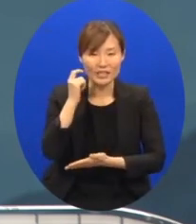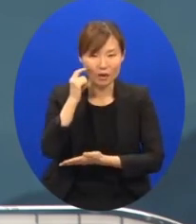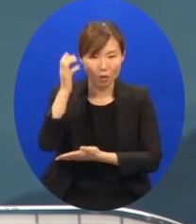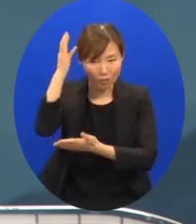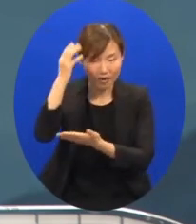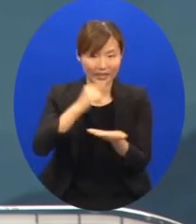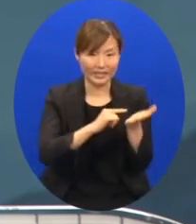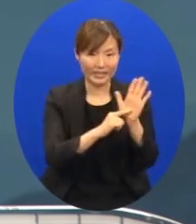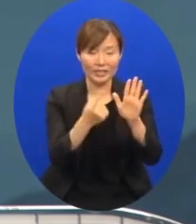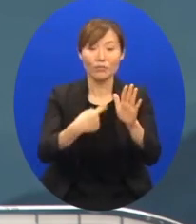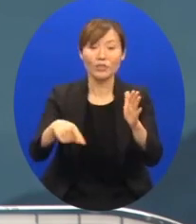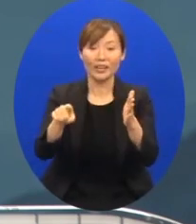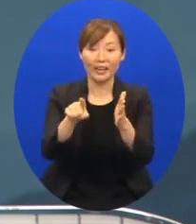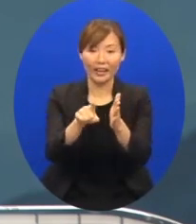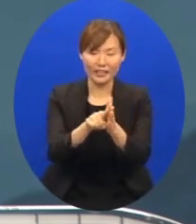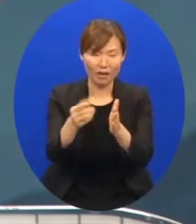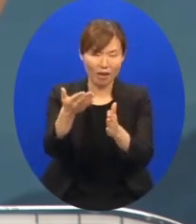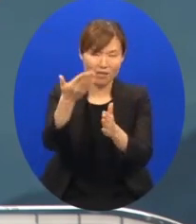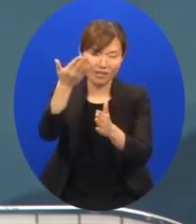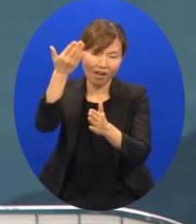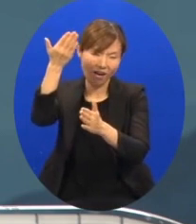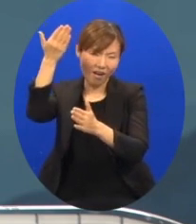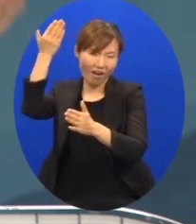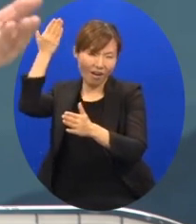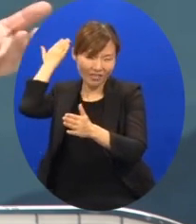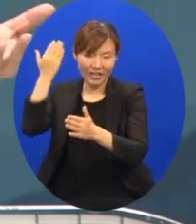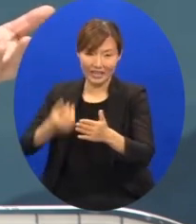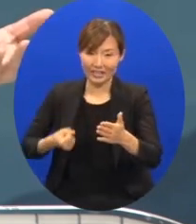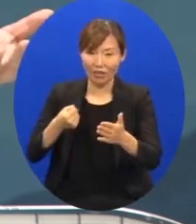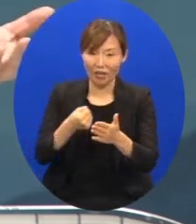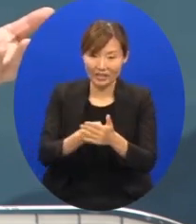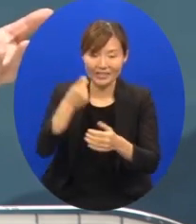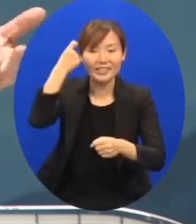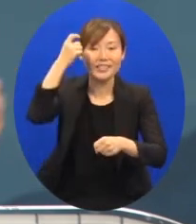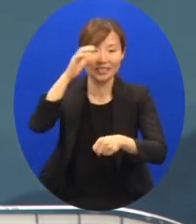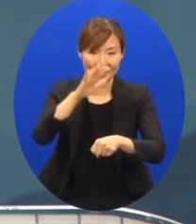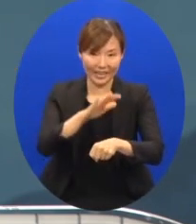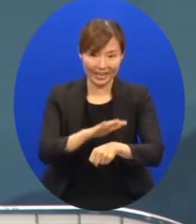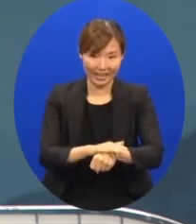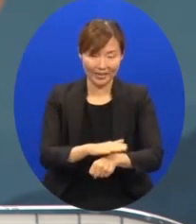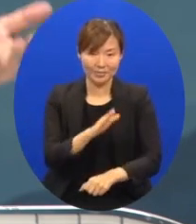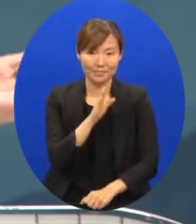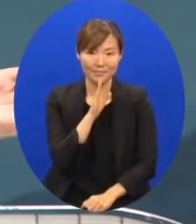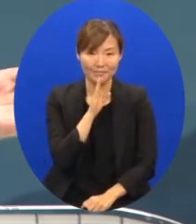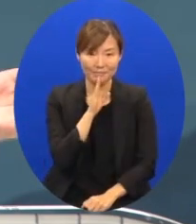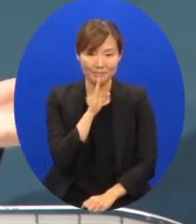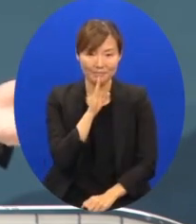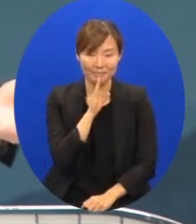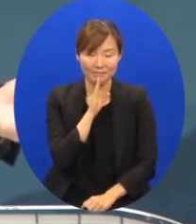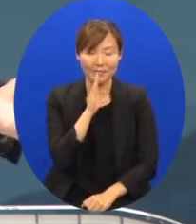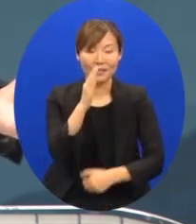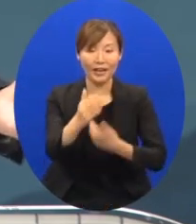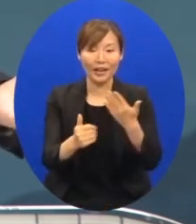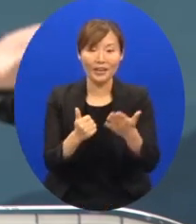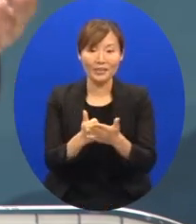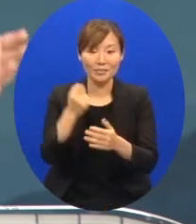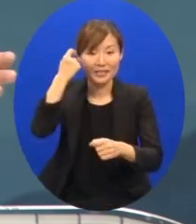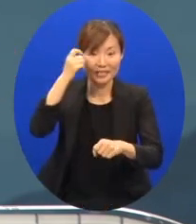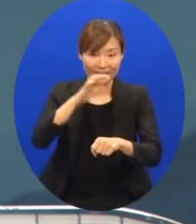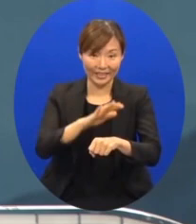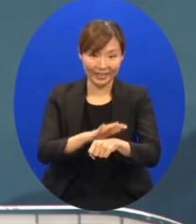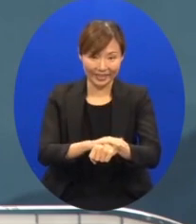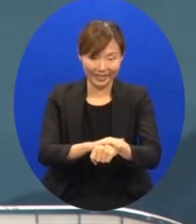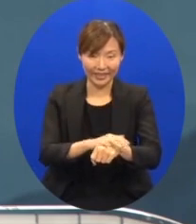하시려고 영세 전의 미리 정하신 지혜입니다 여러분 하나님의 지혜가 있습니다